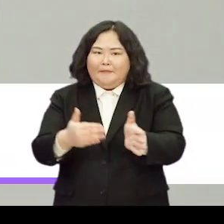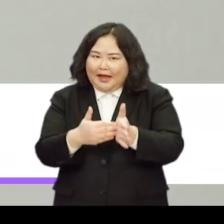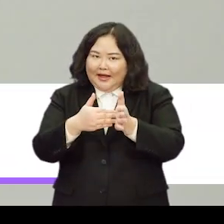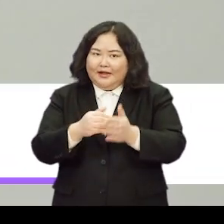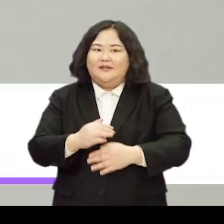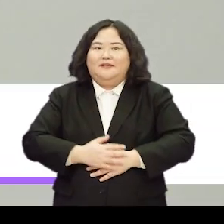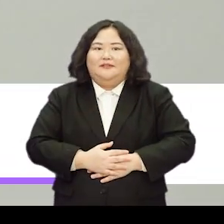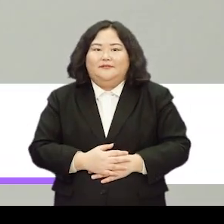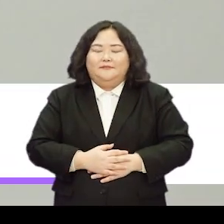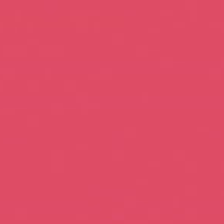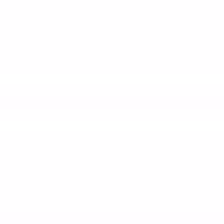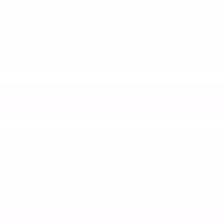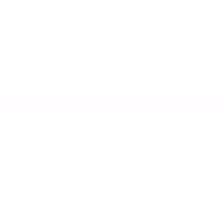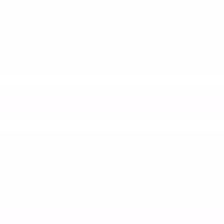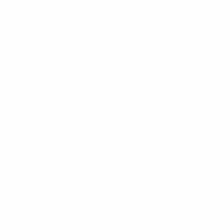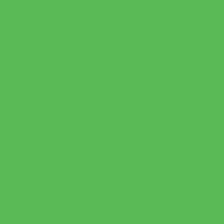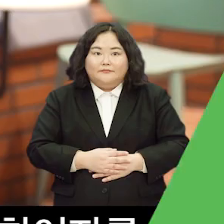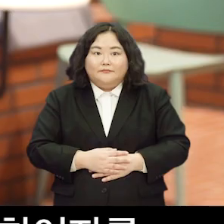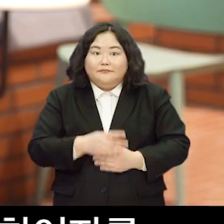아이디어를 반영했습니다.